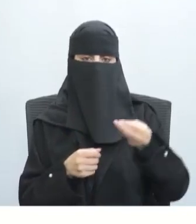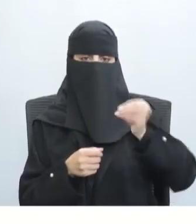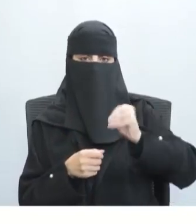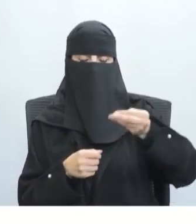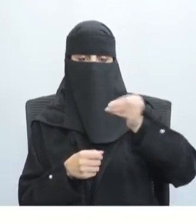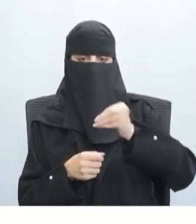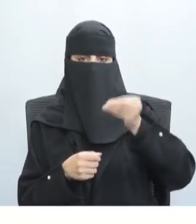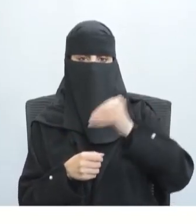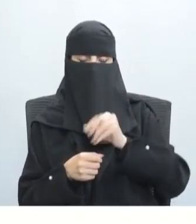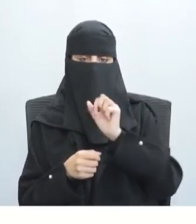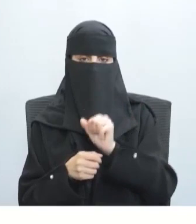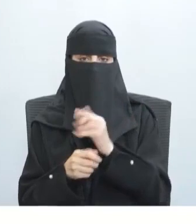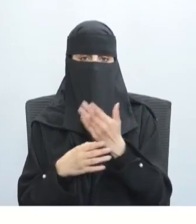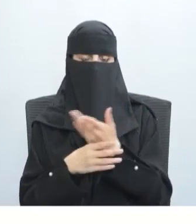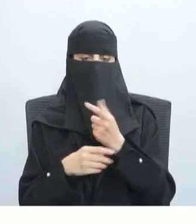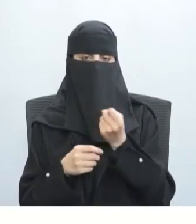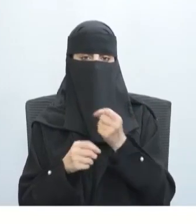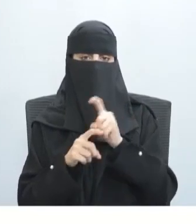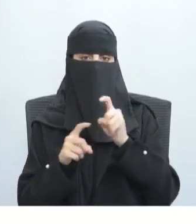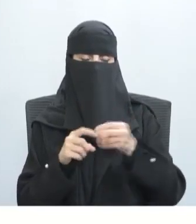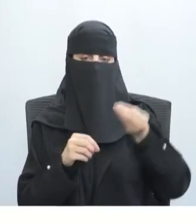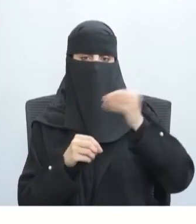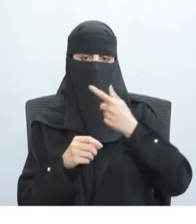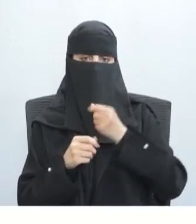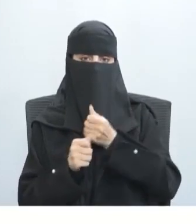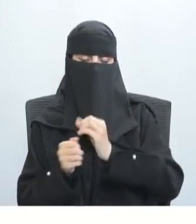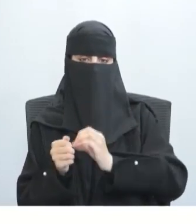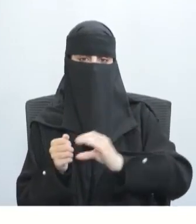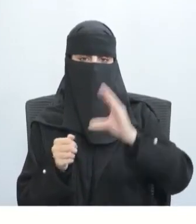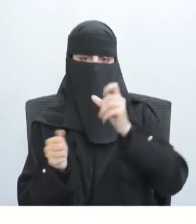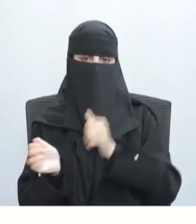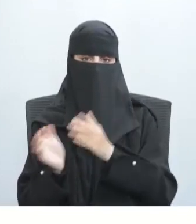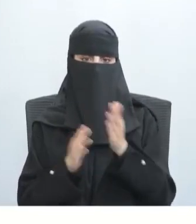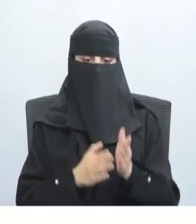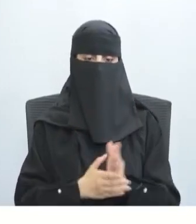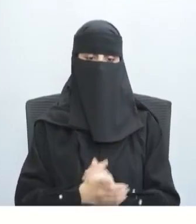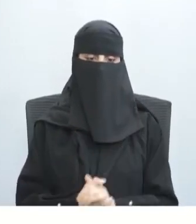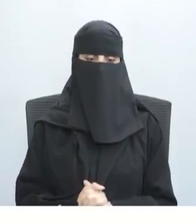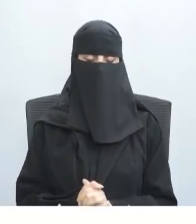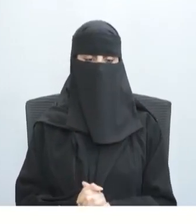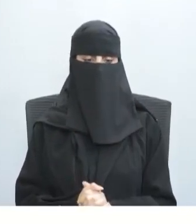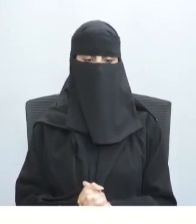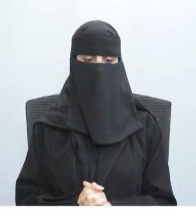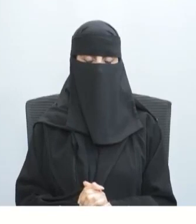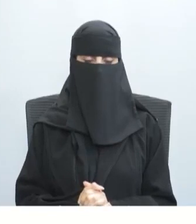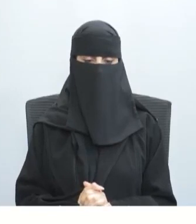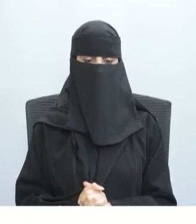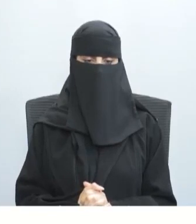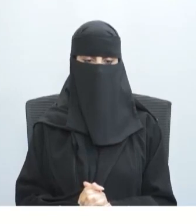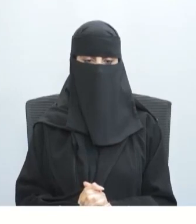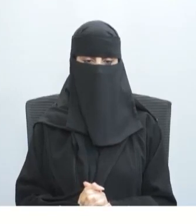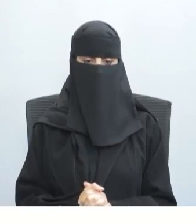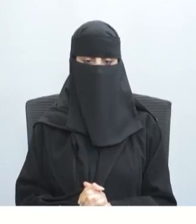من المال نتيجه لجني ارباع لديك مبلغ تستثمر وبالتالي ستحصل عليه على ارباح على هذا المبلغ خلال سنوات وبالتالي هذا ما